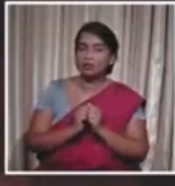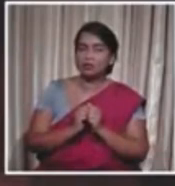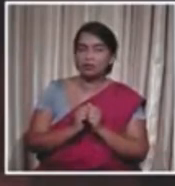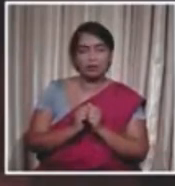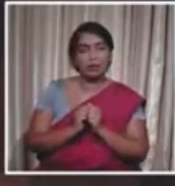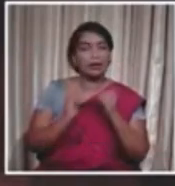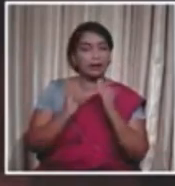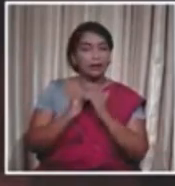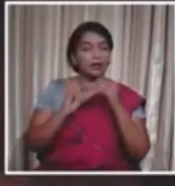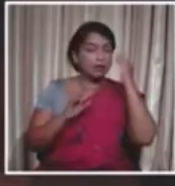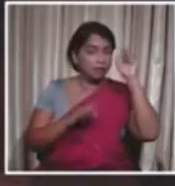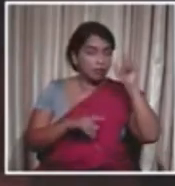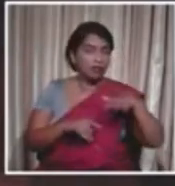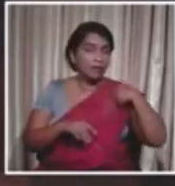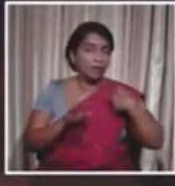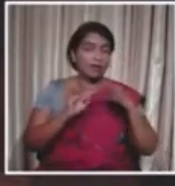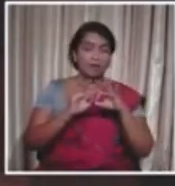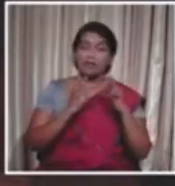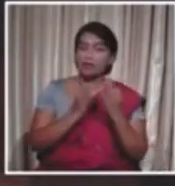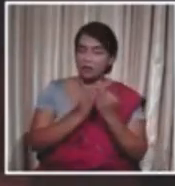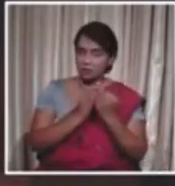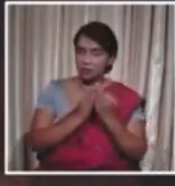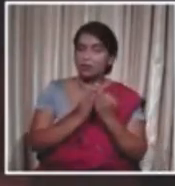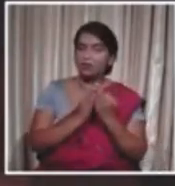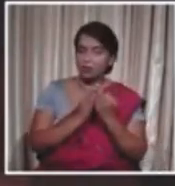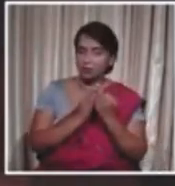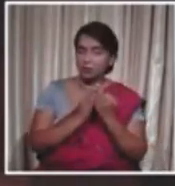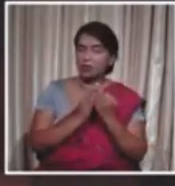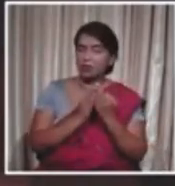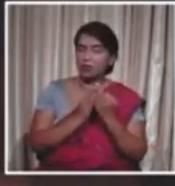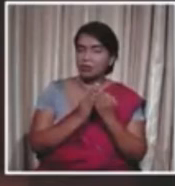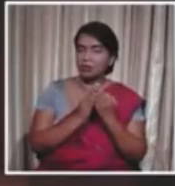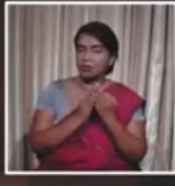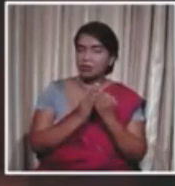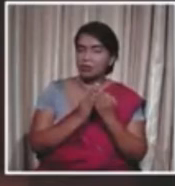හෝල්ඩ්ස් කාන්තා මූලික පවුල් ඒ වගේම